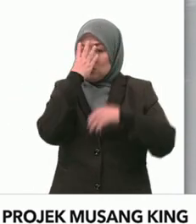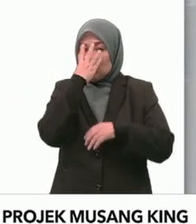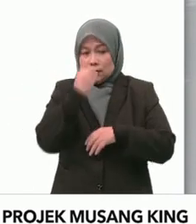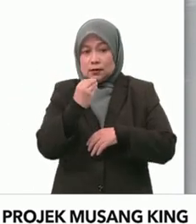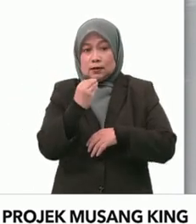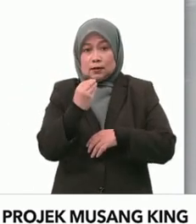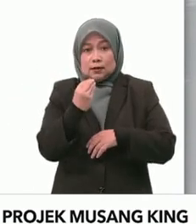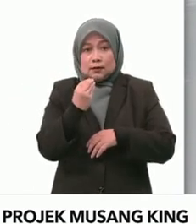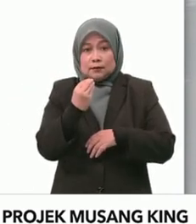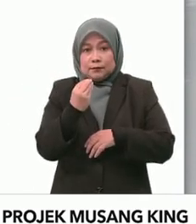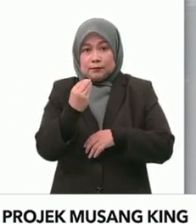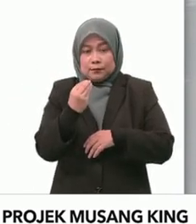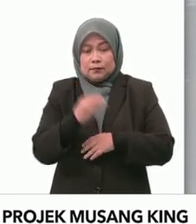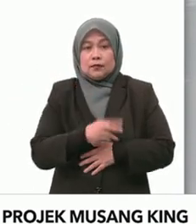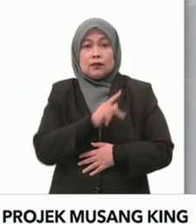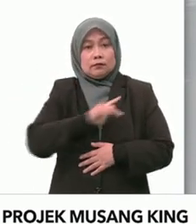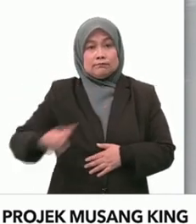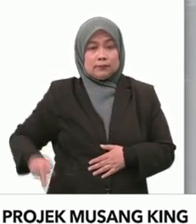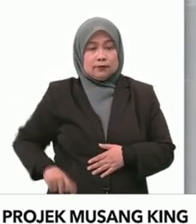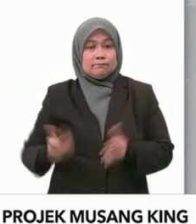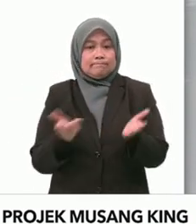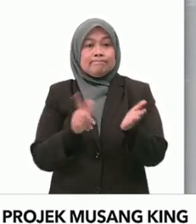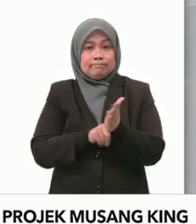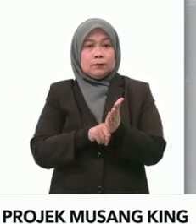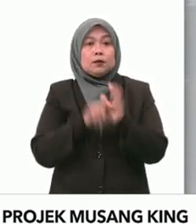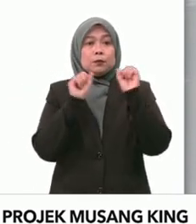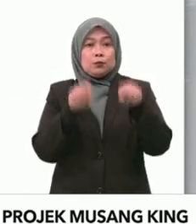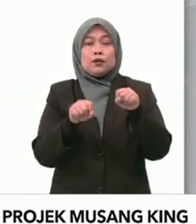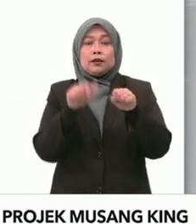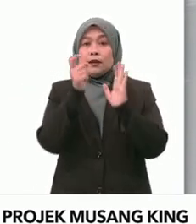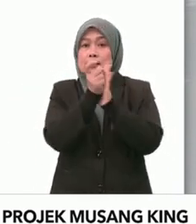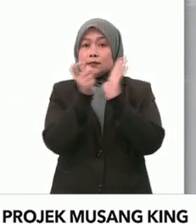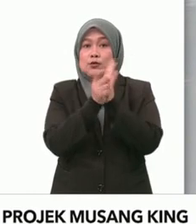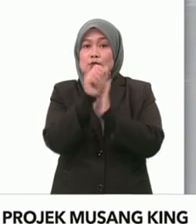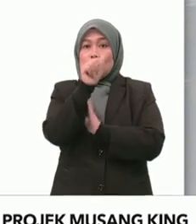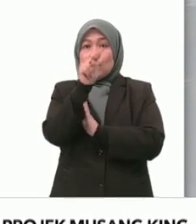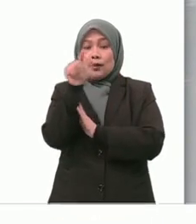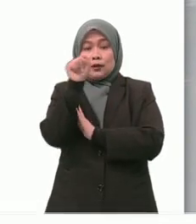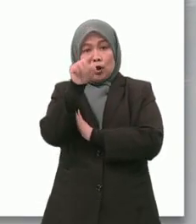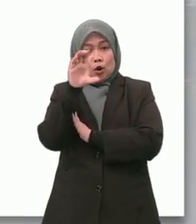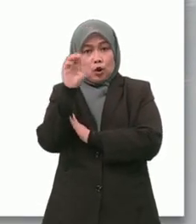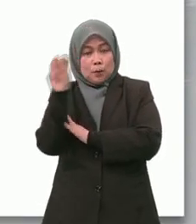padi skala besar laporan lengkap Anda dapat ikuti dietro awan.com